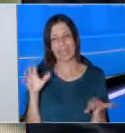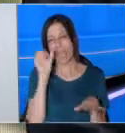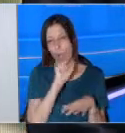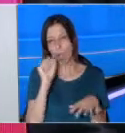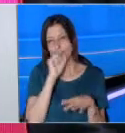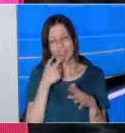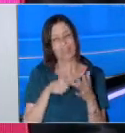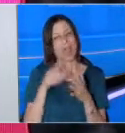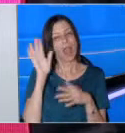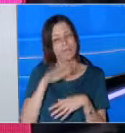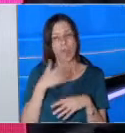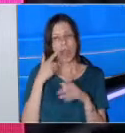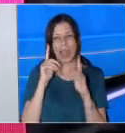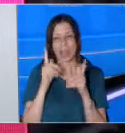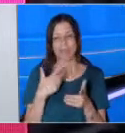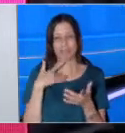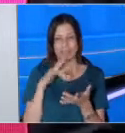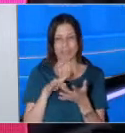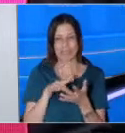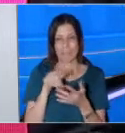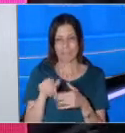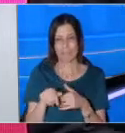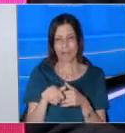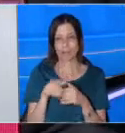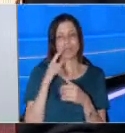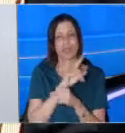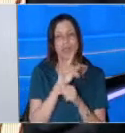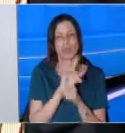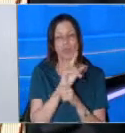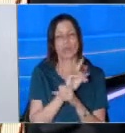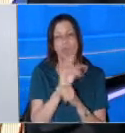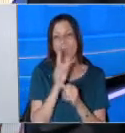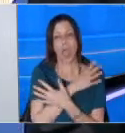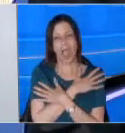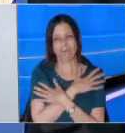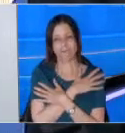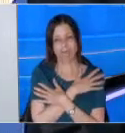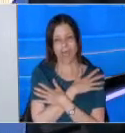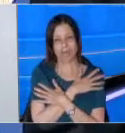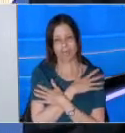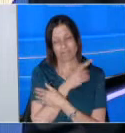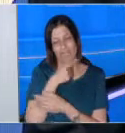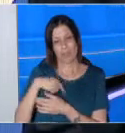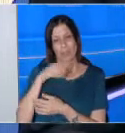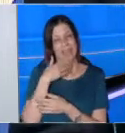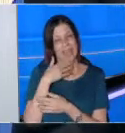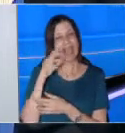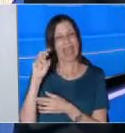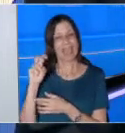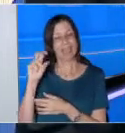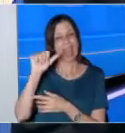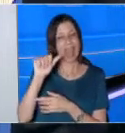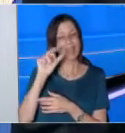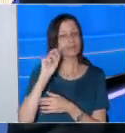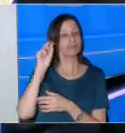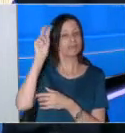למרות הלחימה שאנחנו ככה נמצאים כאן בה, בתקופה לא אהודה כלפינו, כלפי ישראל, עדן אלנה מעפילה